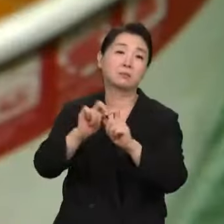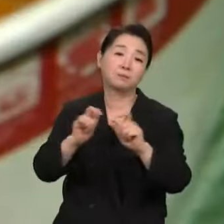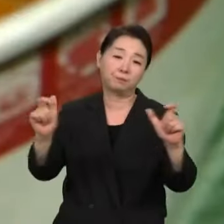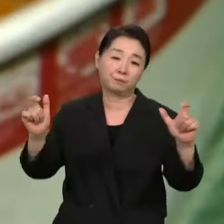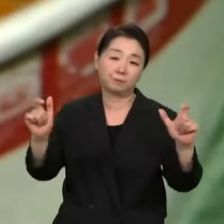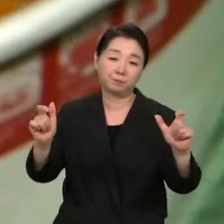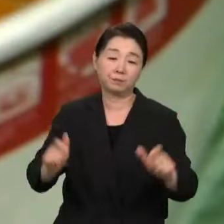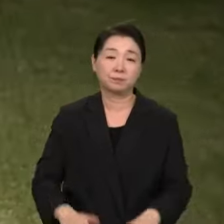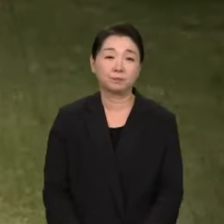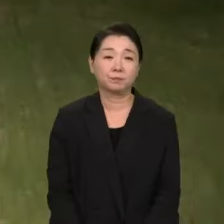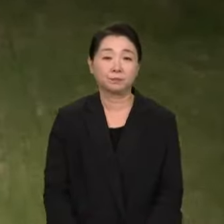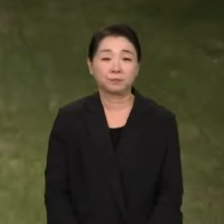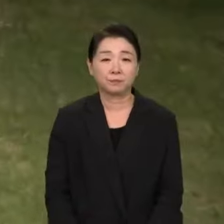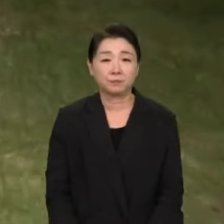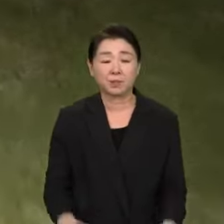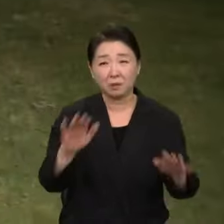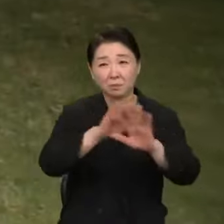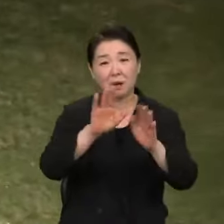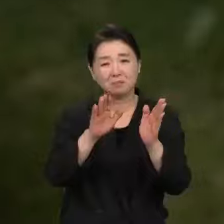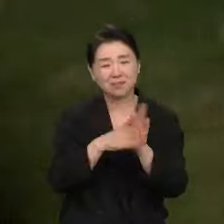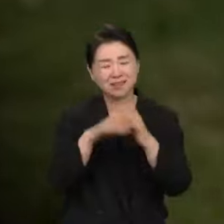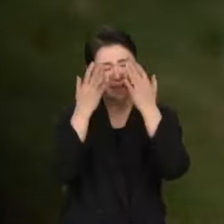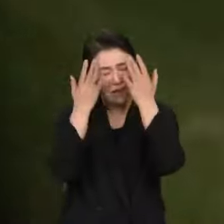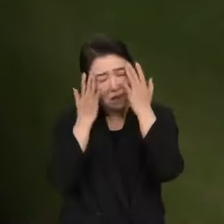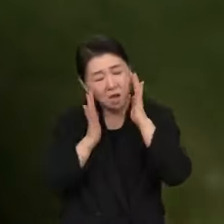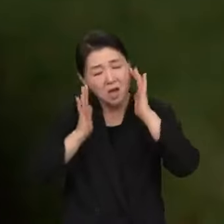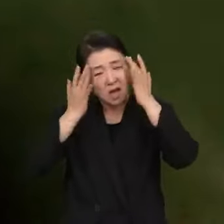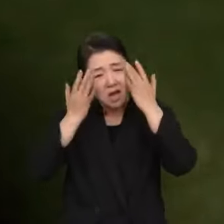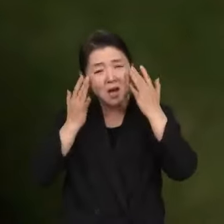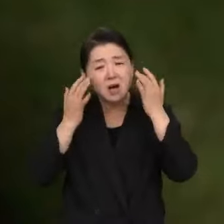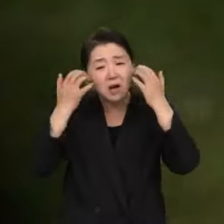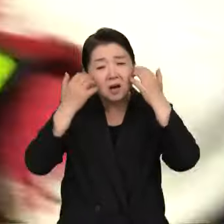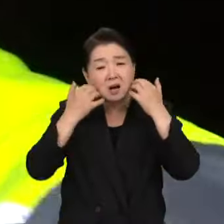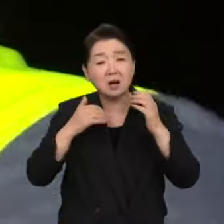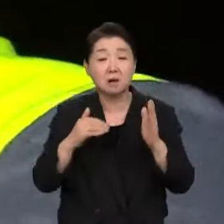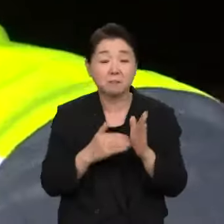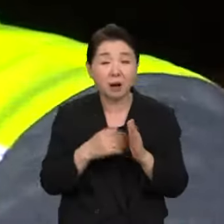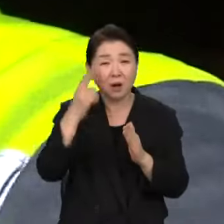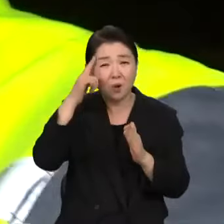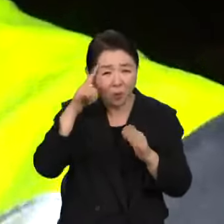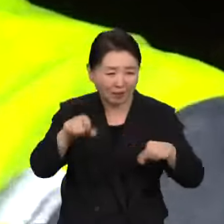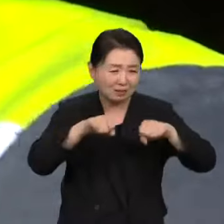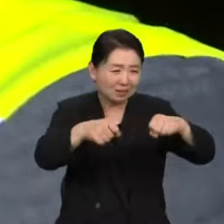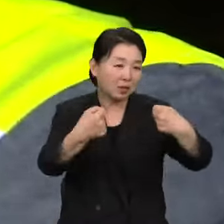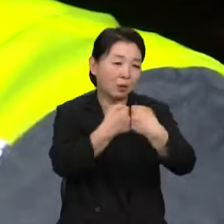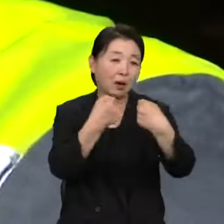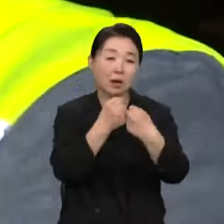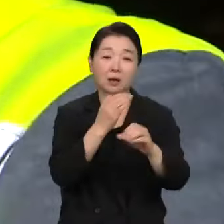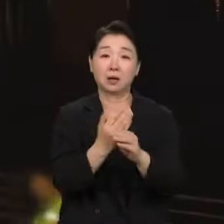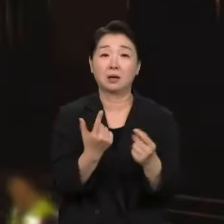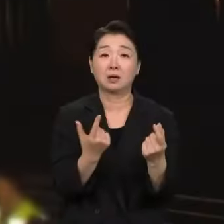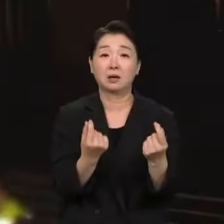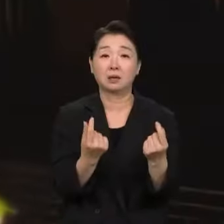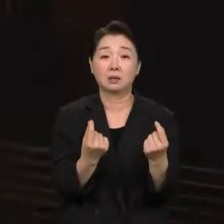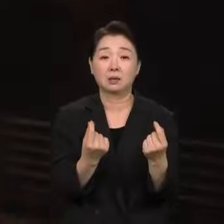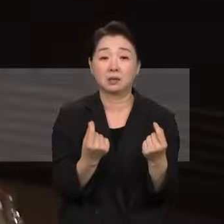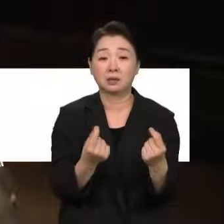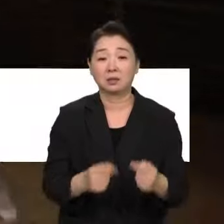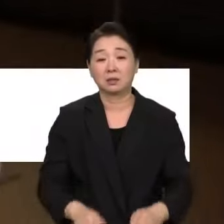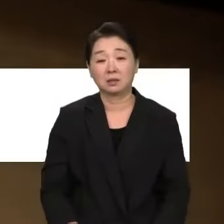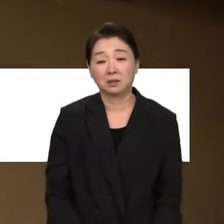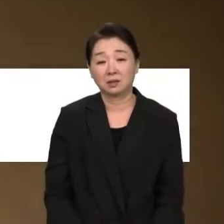늘었습니다. 한밤중에도 땀이 줄줄 흐르는 날씨에 말 그대로 쓰레기와 사투를 벌입니다. 이분들